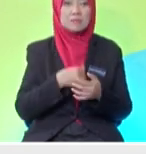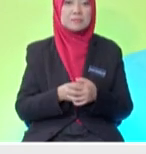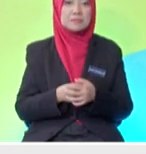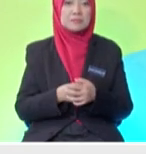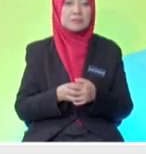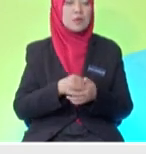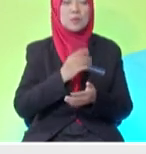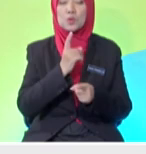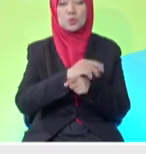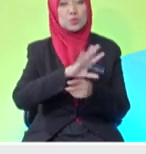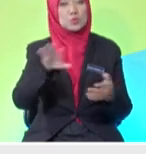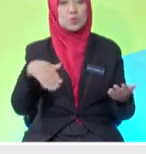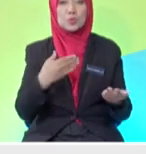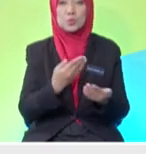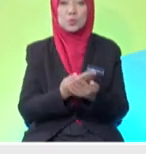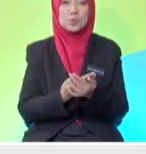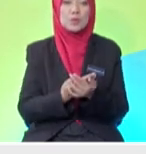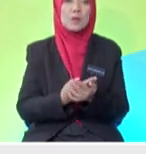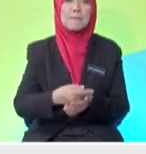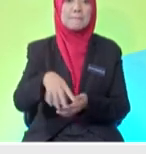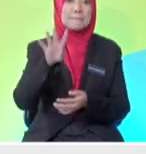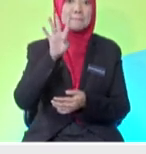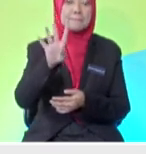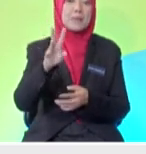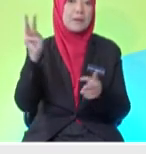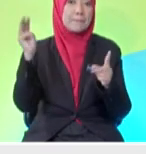semua untuk Haris oke